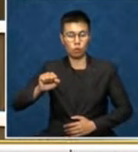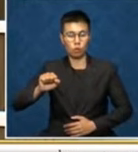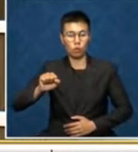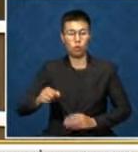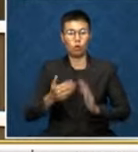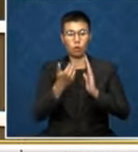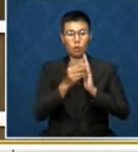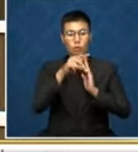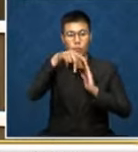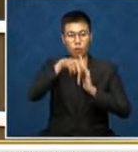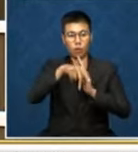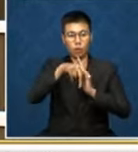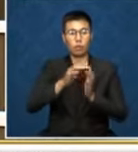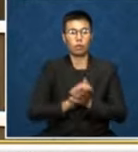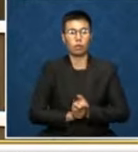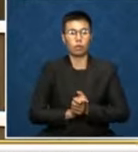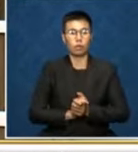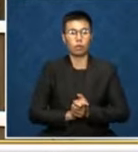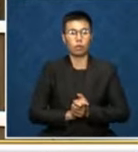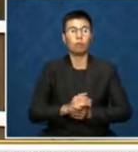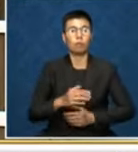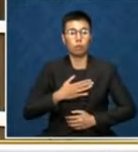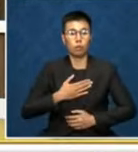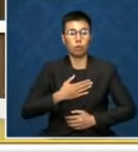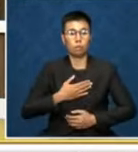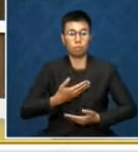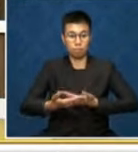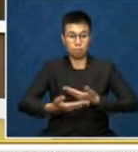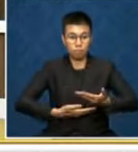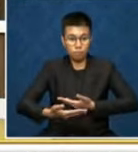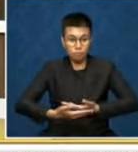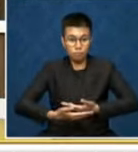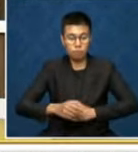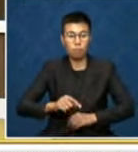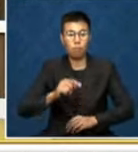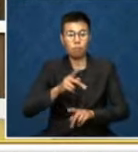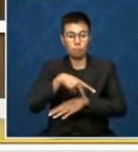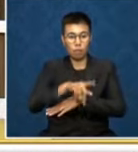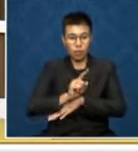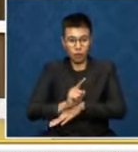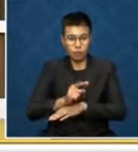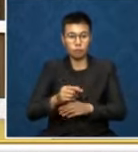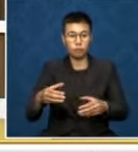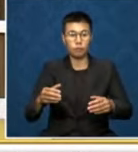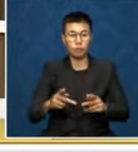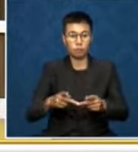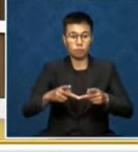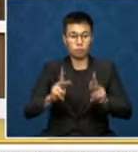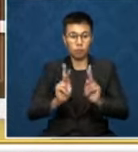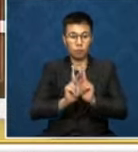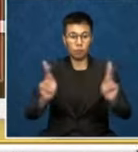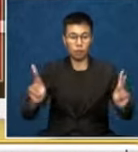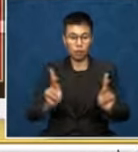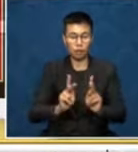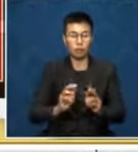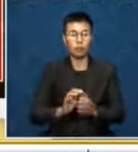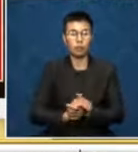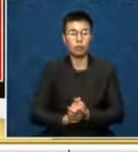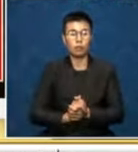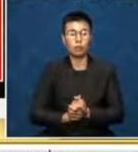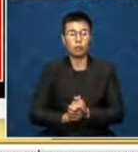พร่เรื่องที่อยากจะหารือท่านประธานก็คือเรื่องของการตั้งกรรมาธิการวิสามัญซึ่